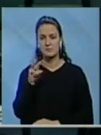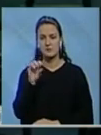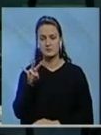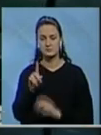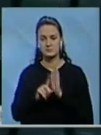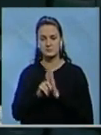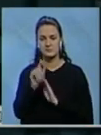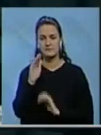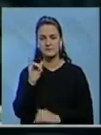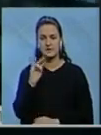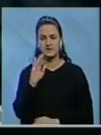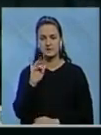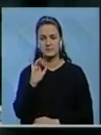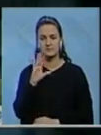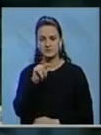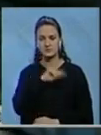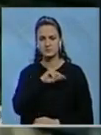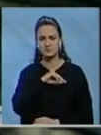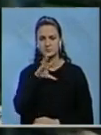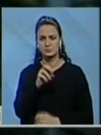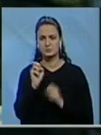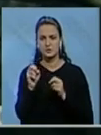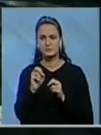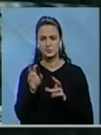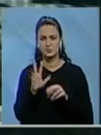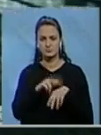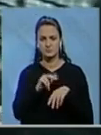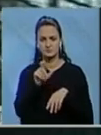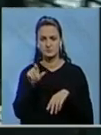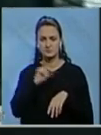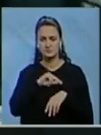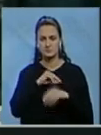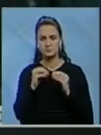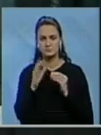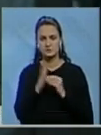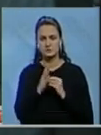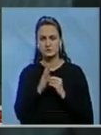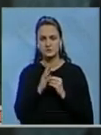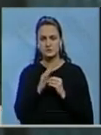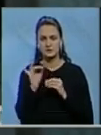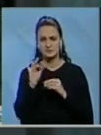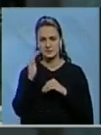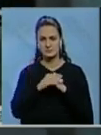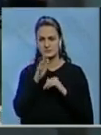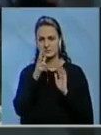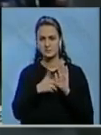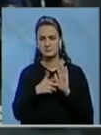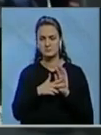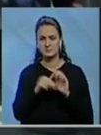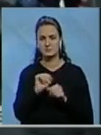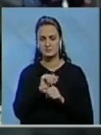ასევე არიან ფრანკფურტის აეროპორტში უსაფრთხოების სამსახურის თანამშრომლები. აქცია 15 იანვრის 8 საათამდე გაგრძელდება.